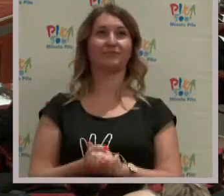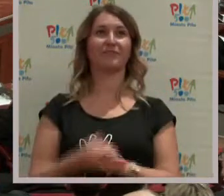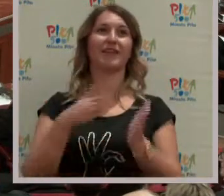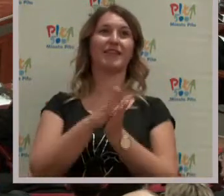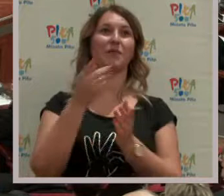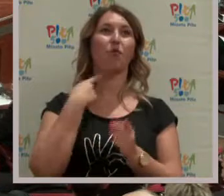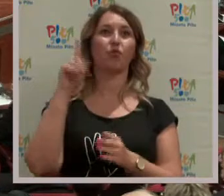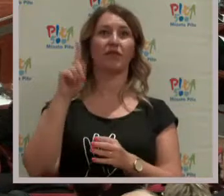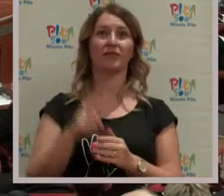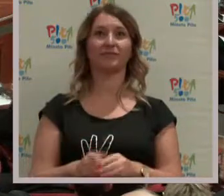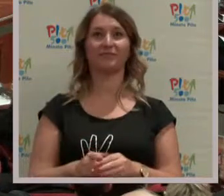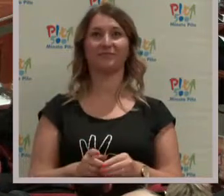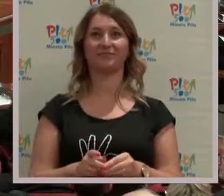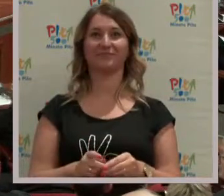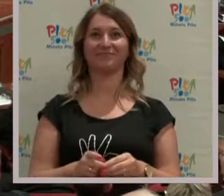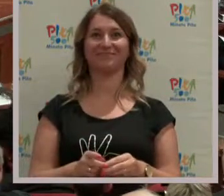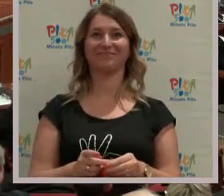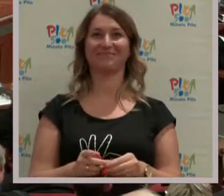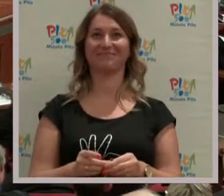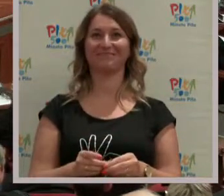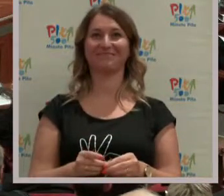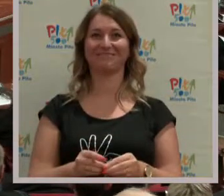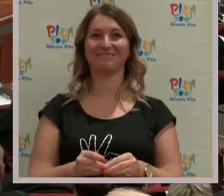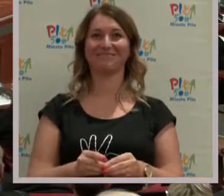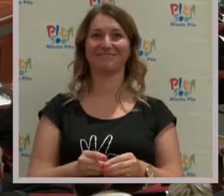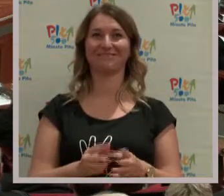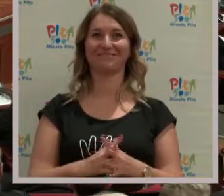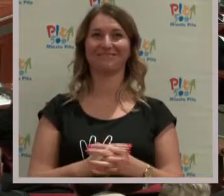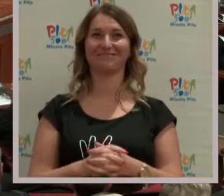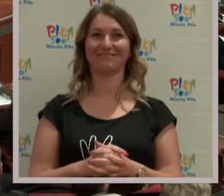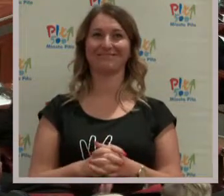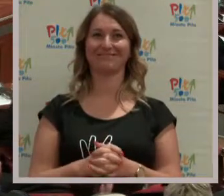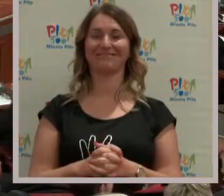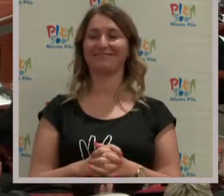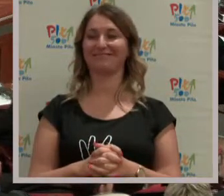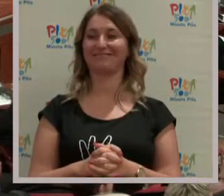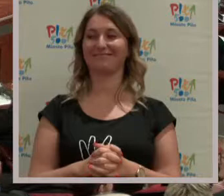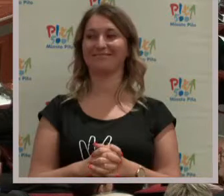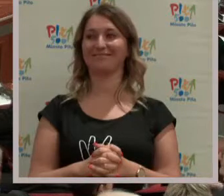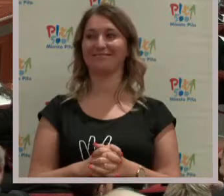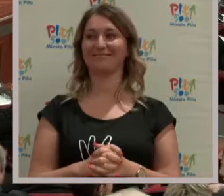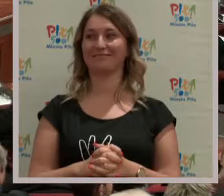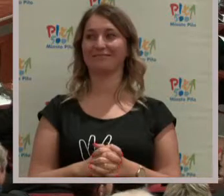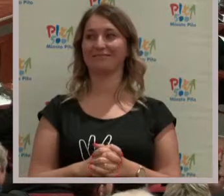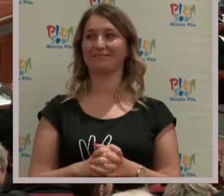głosowania w pierwszej kolejności będziemy głosowali nad wprowadzeniem tej poprawki